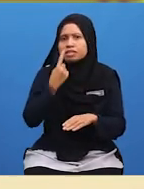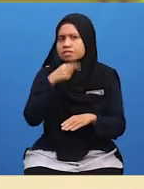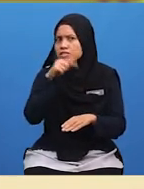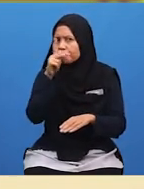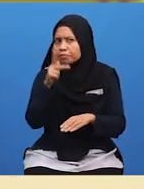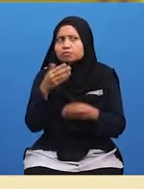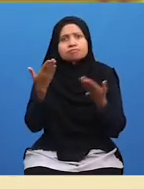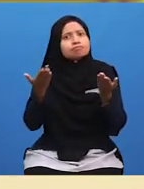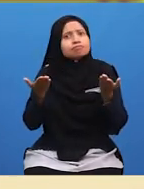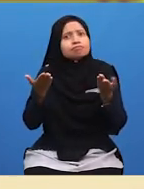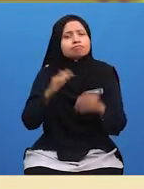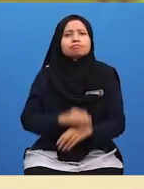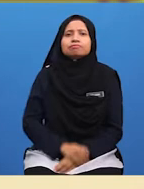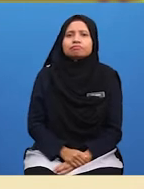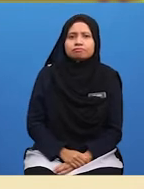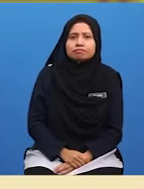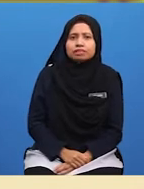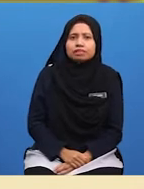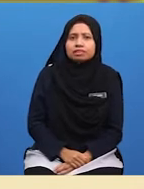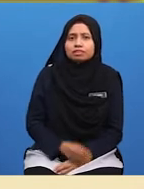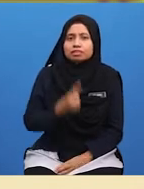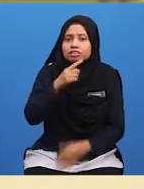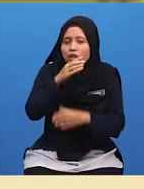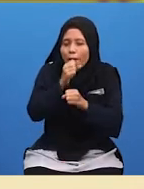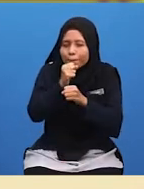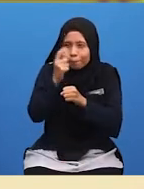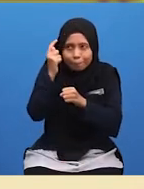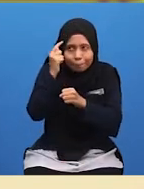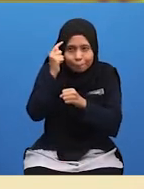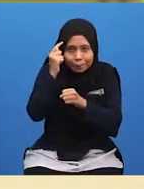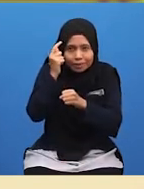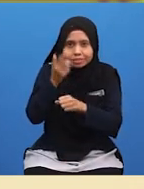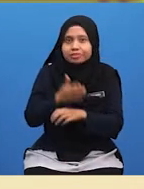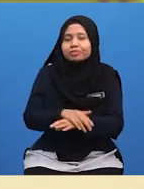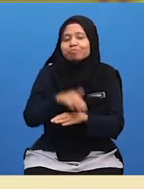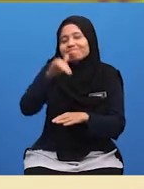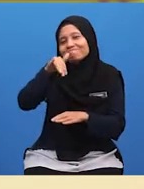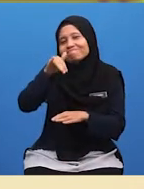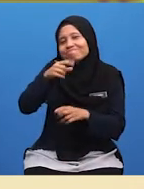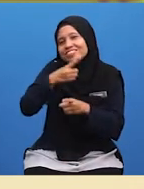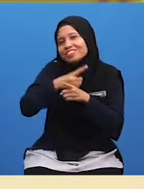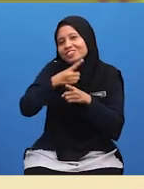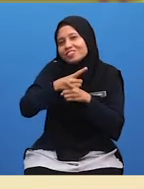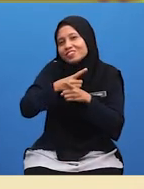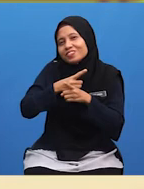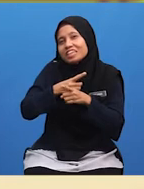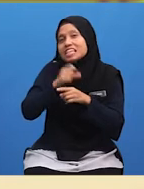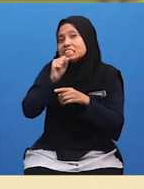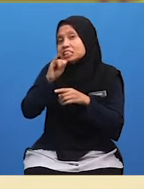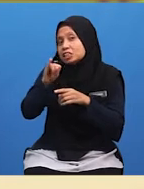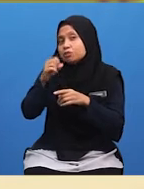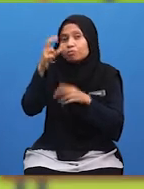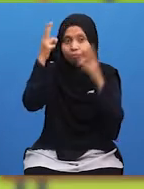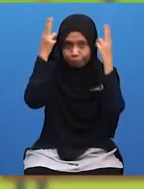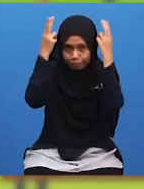Siapakah agaknya? Siapa dapat meneka? Ya, betul. Si